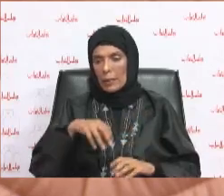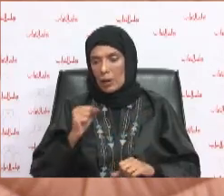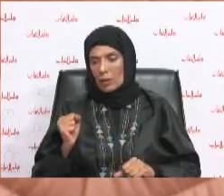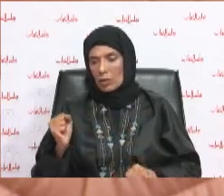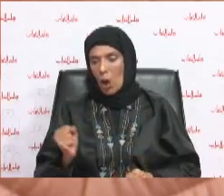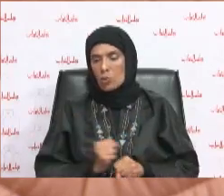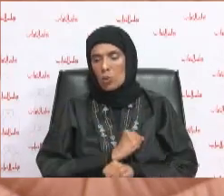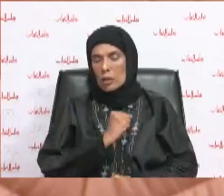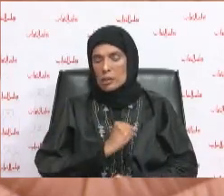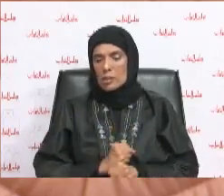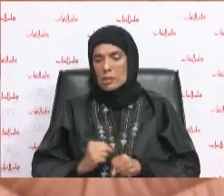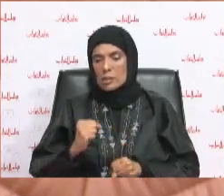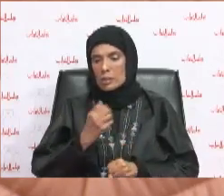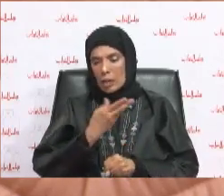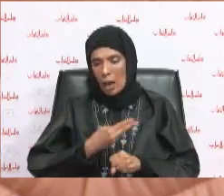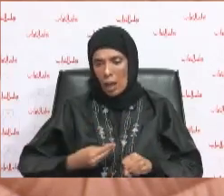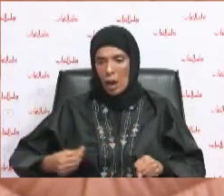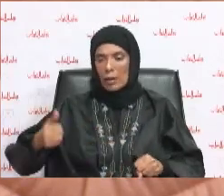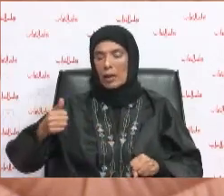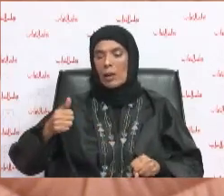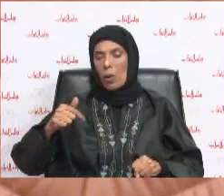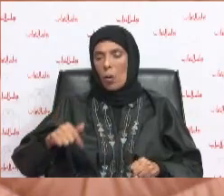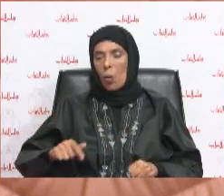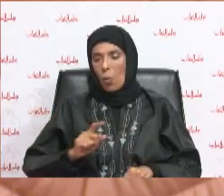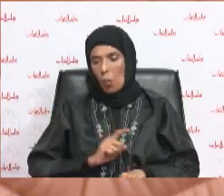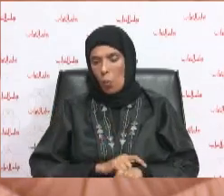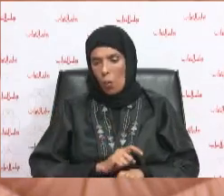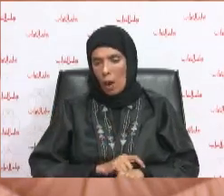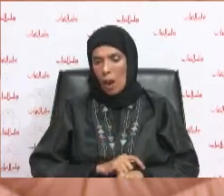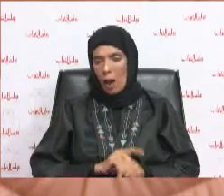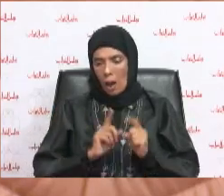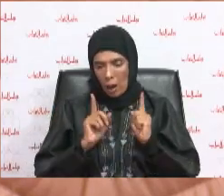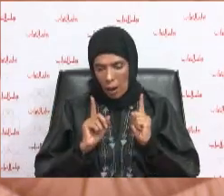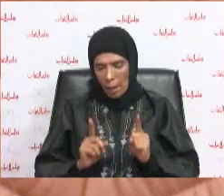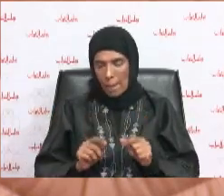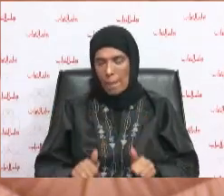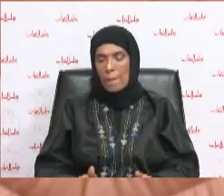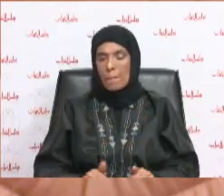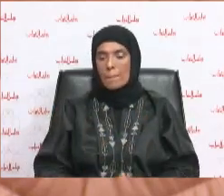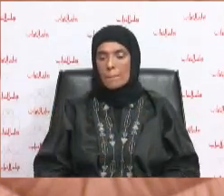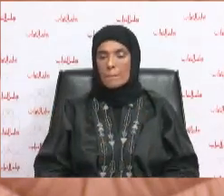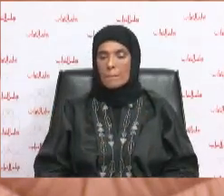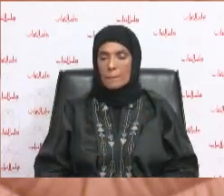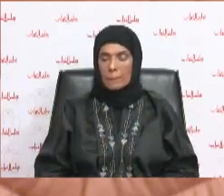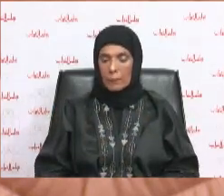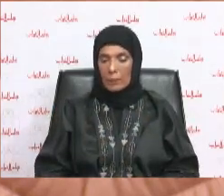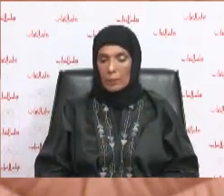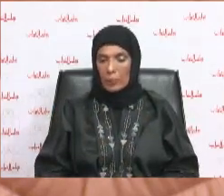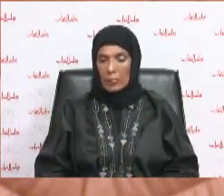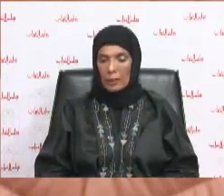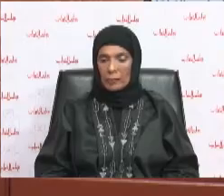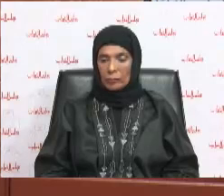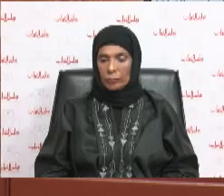والاستهلاك، ووضع خطة زمنية لهذه السلع.